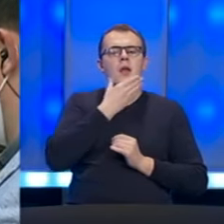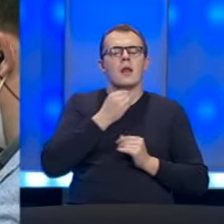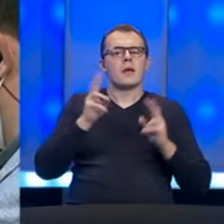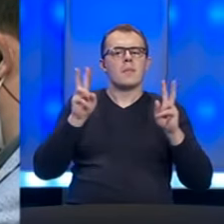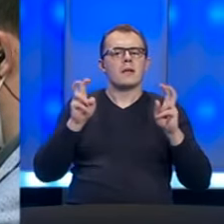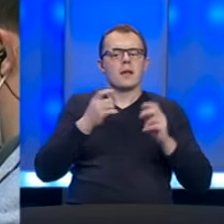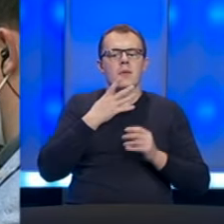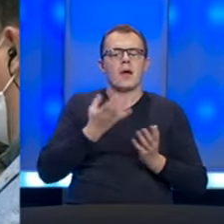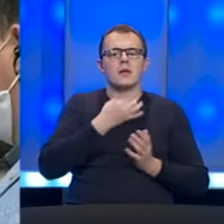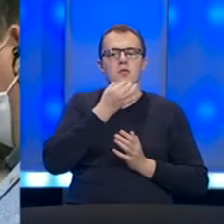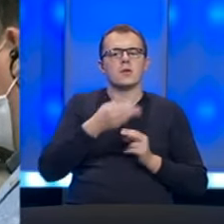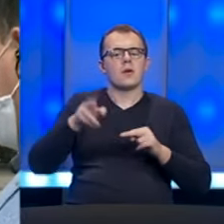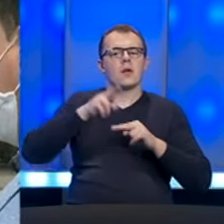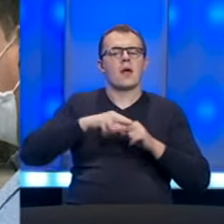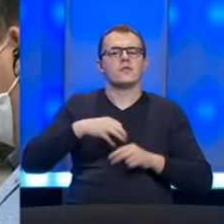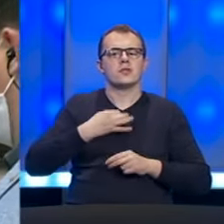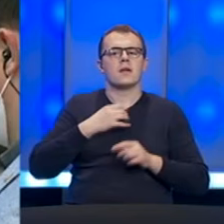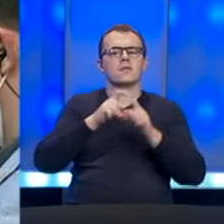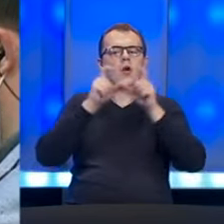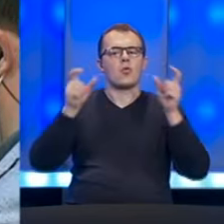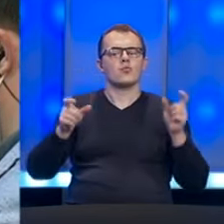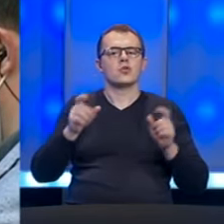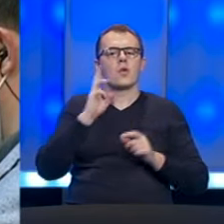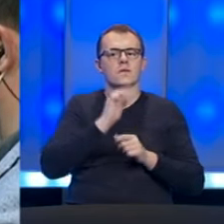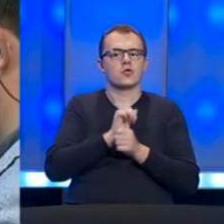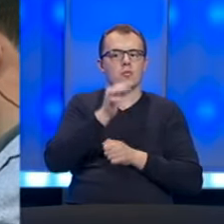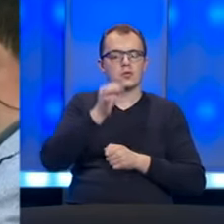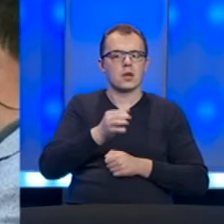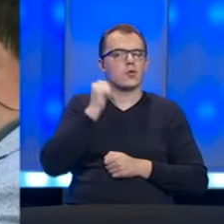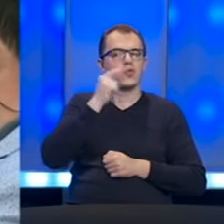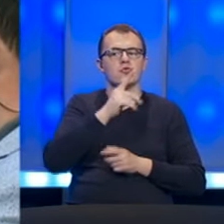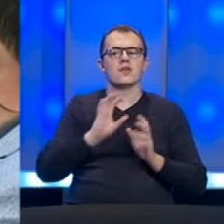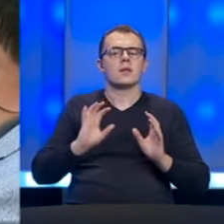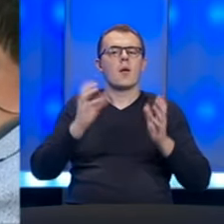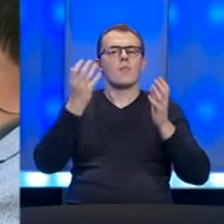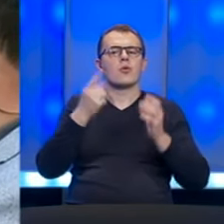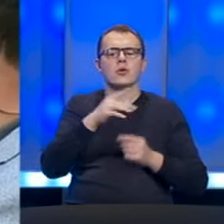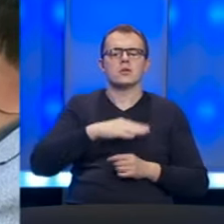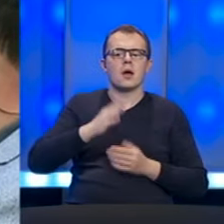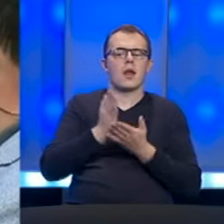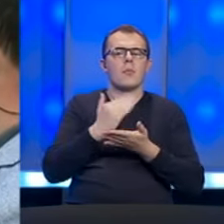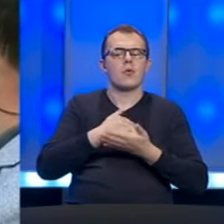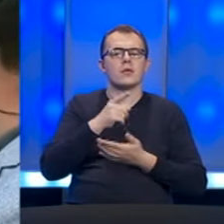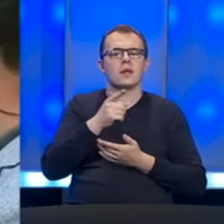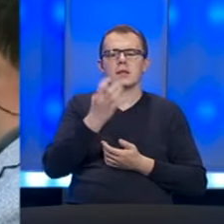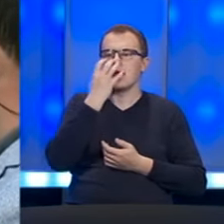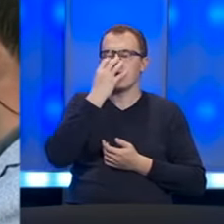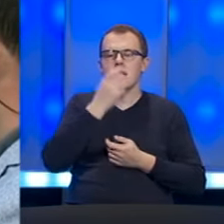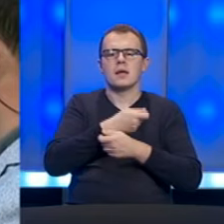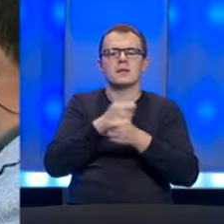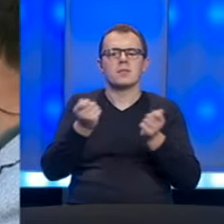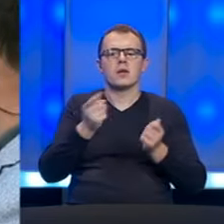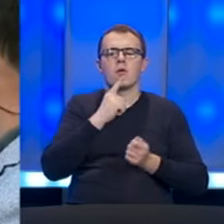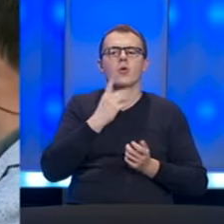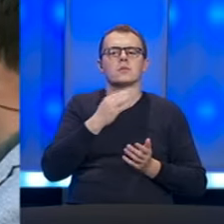Kad u pitanju najveća zdravstvena ustanova u Zeničko-Dobojskom kantonu, jučer ste iskazali javni protest na podjelu tih respiratora o kojima